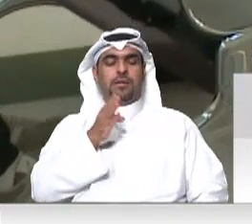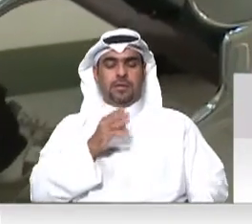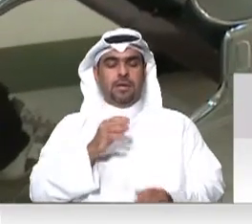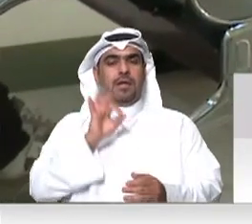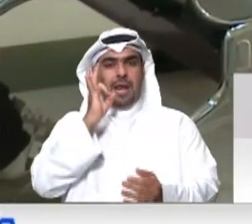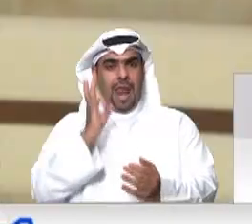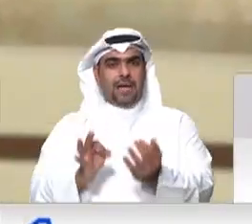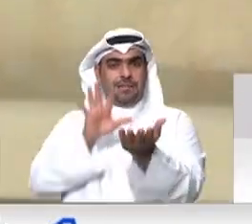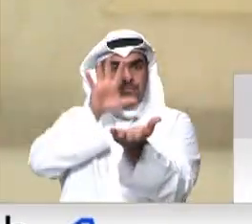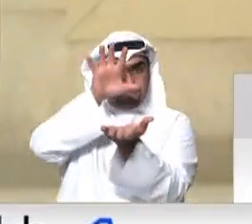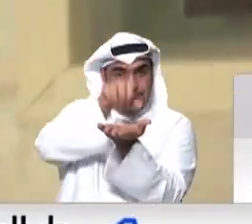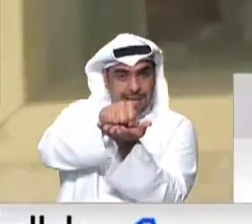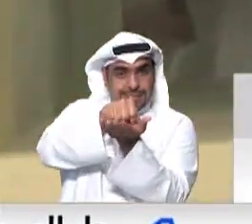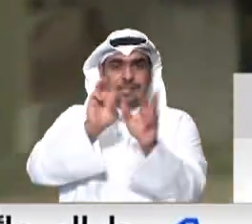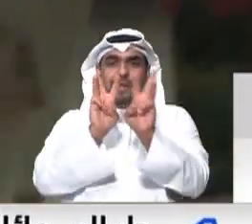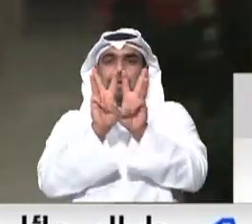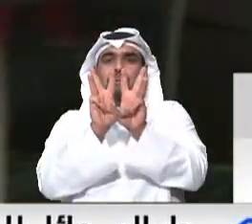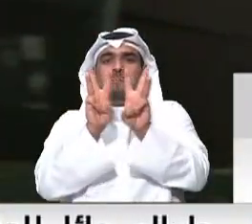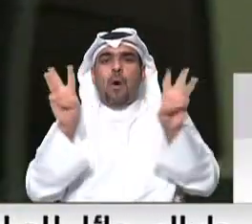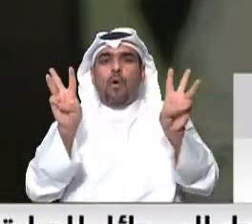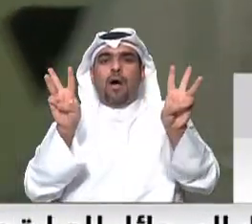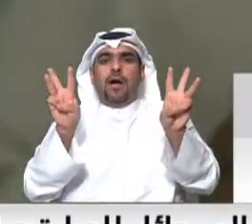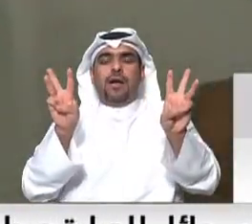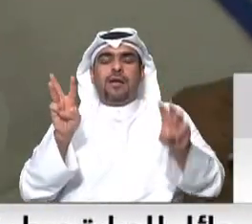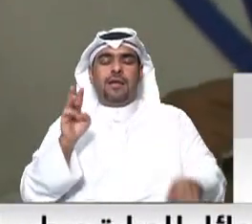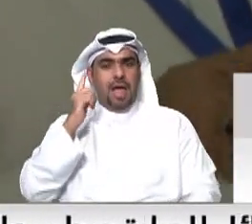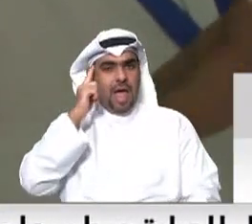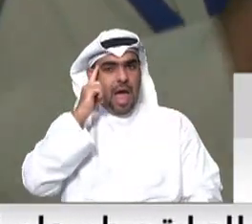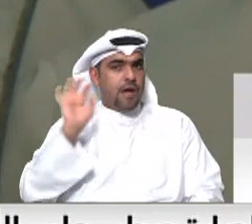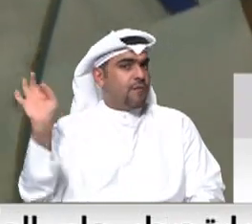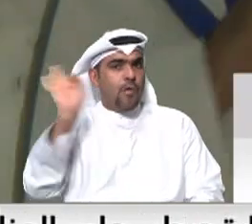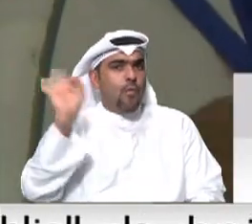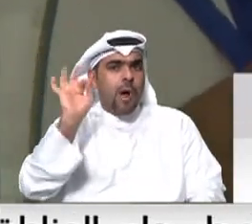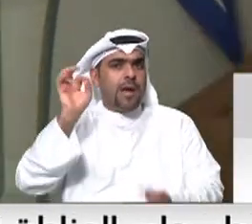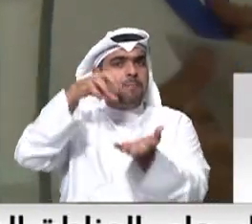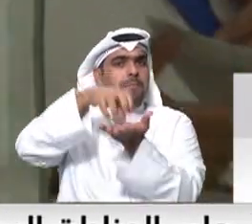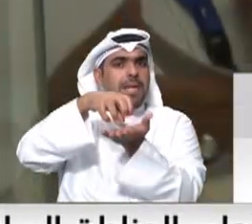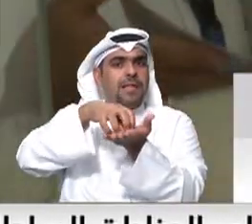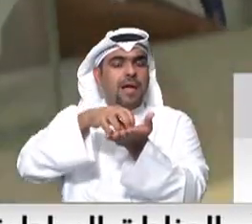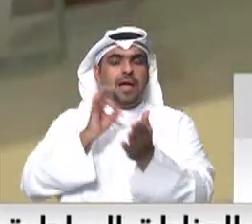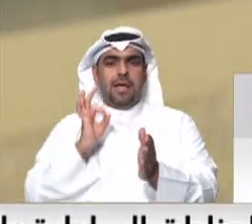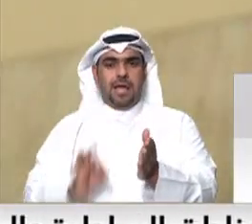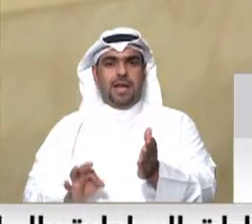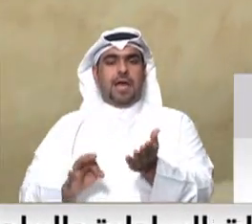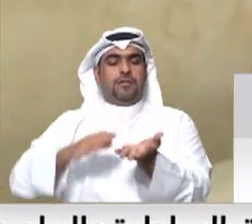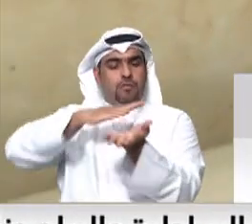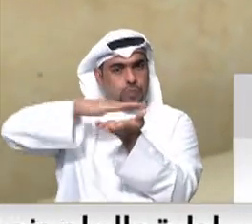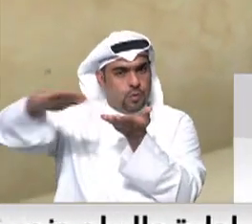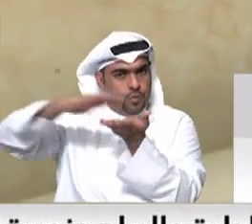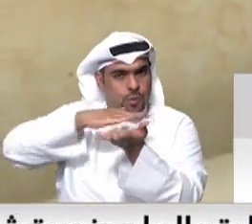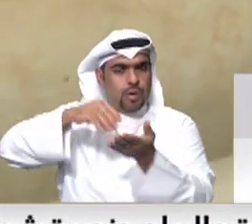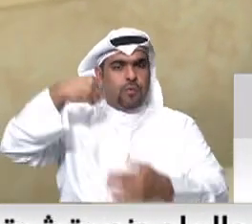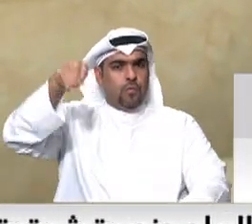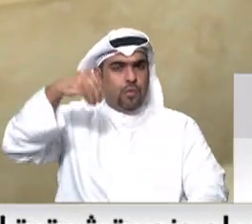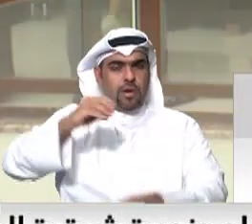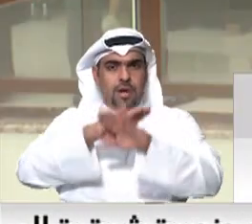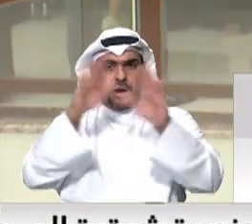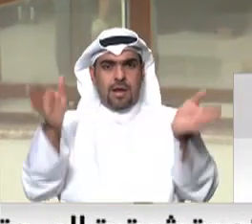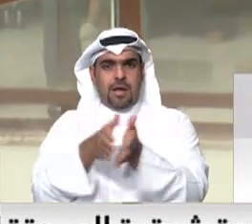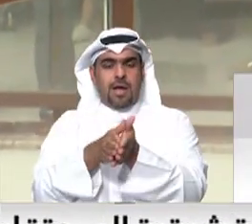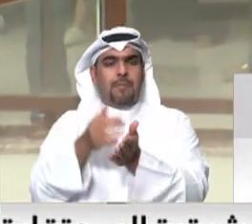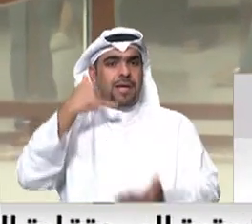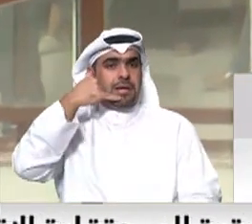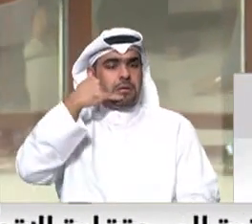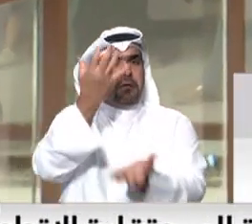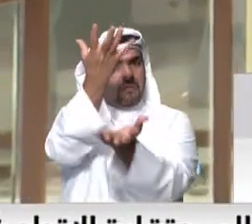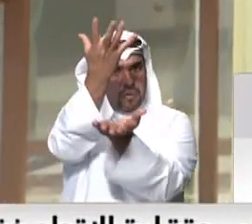قبل التوجه للمركز الصحي المحدد، وأن يرفق معه الأوراق والمستندات الرسمية للطفل لاستكمال إجراءات